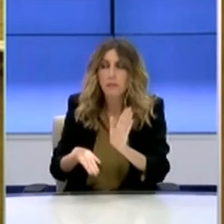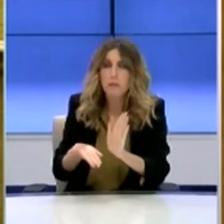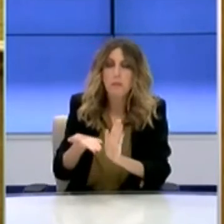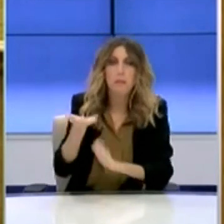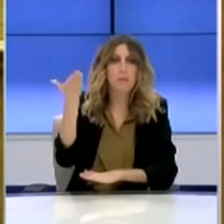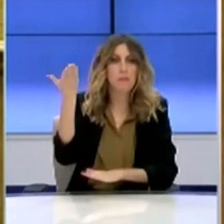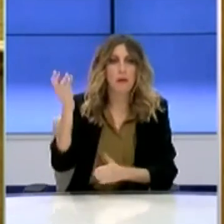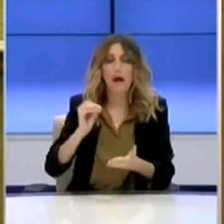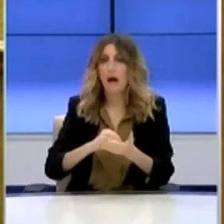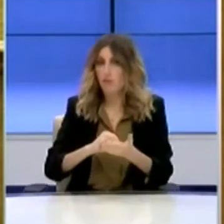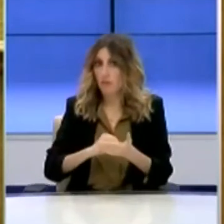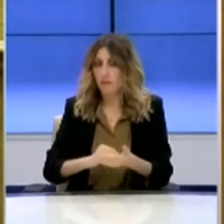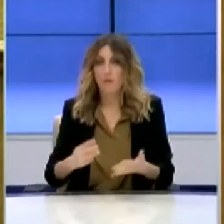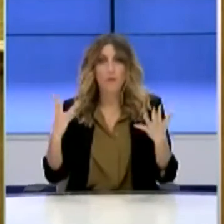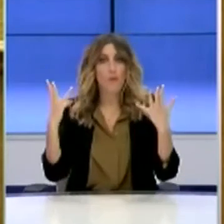80%,